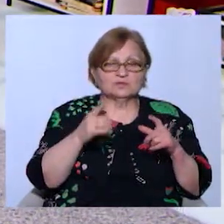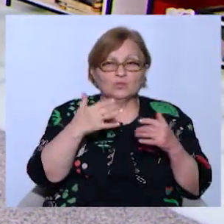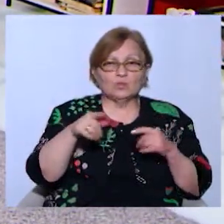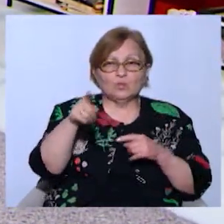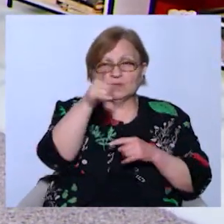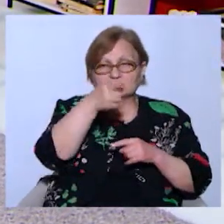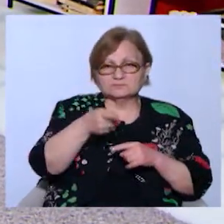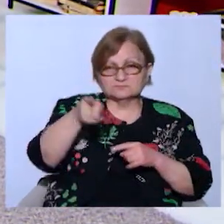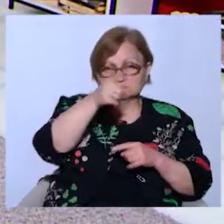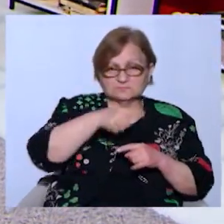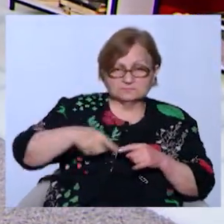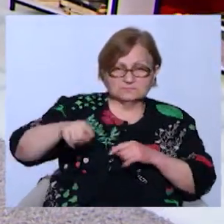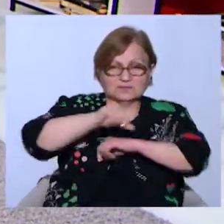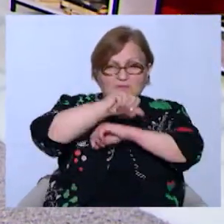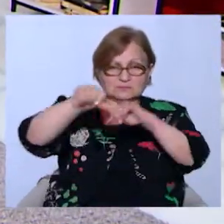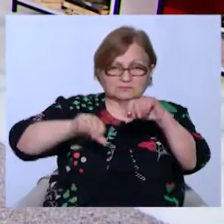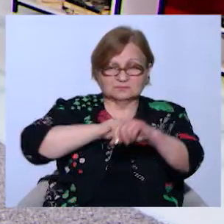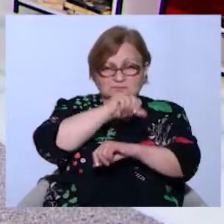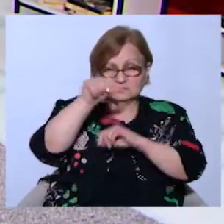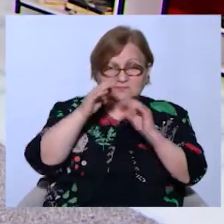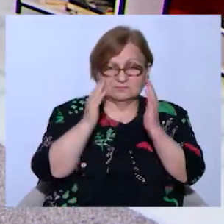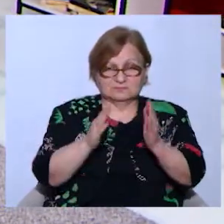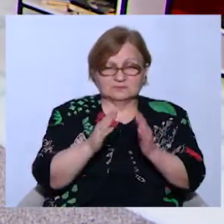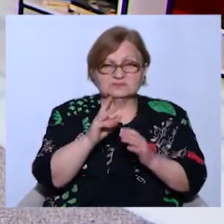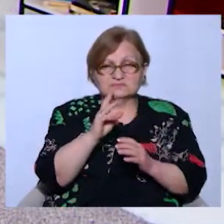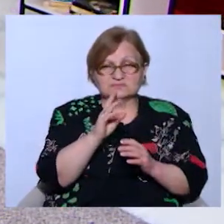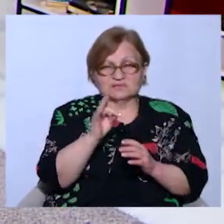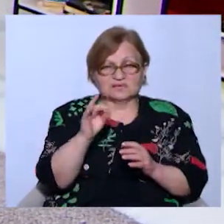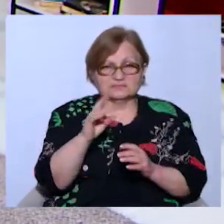შემოფარგლულია წრეწირით, წრეწირს აქვს სიგძე, წრეს აქვს